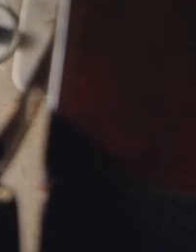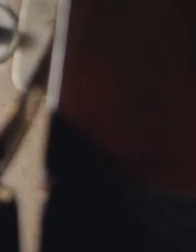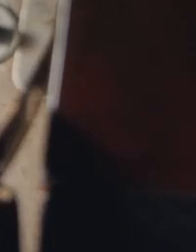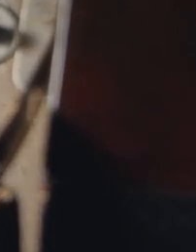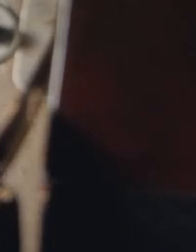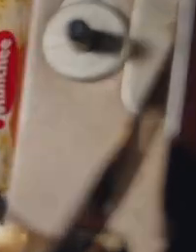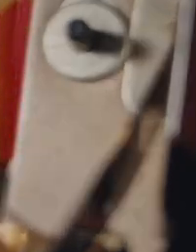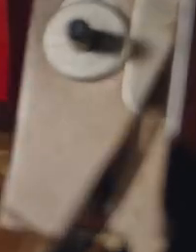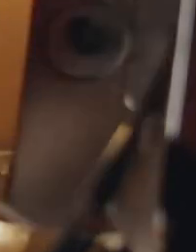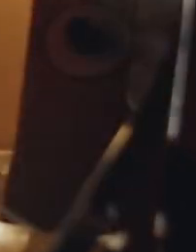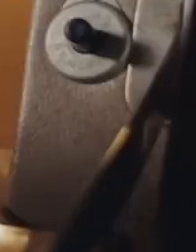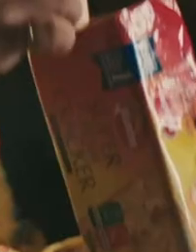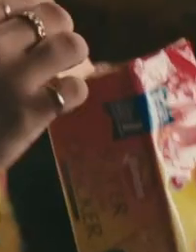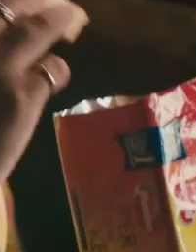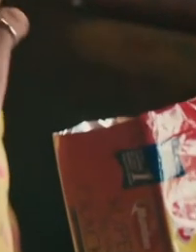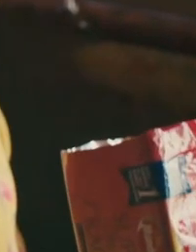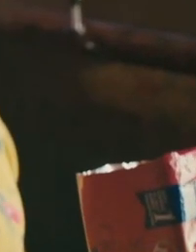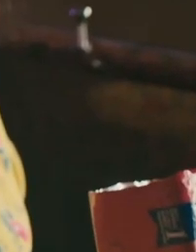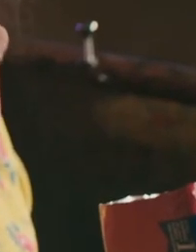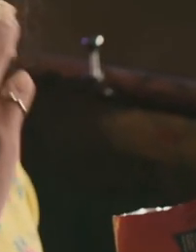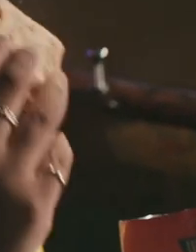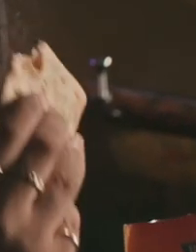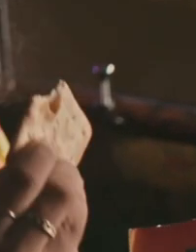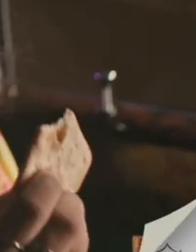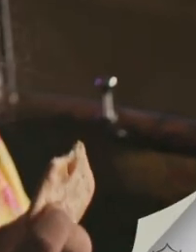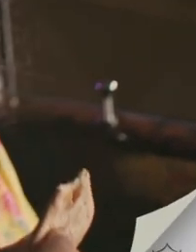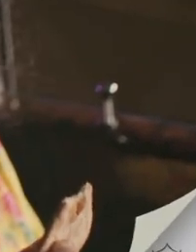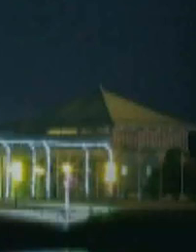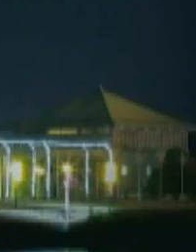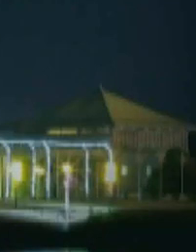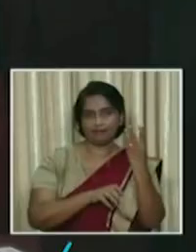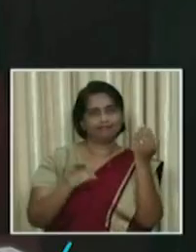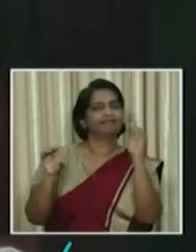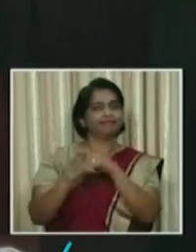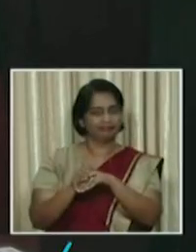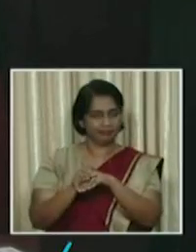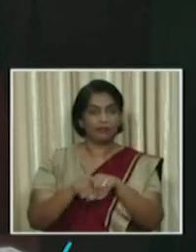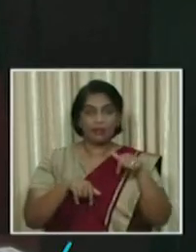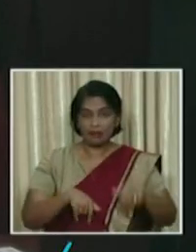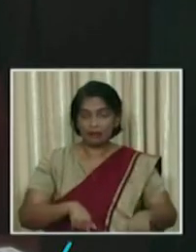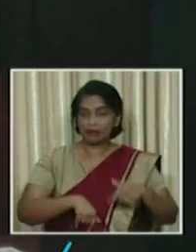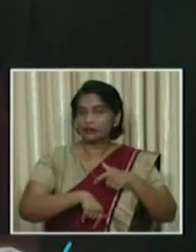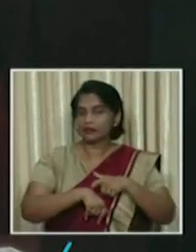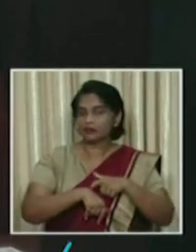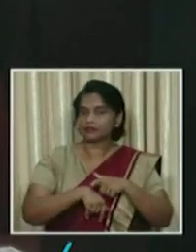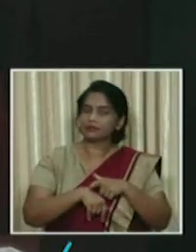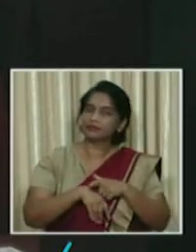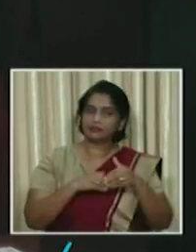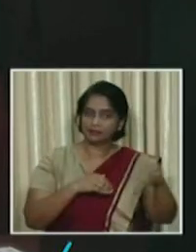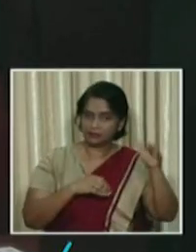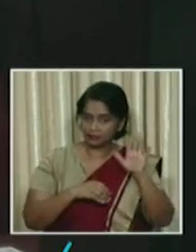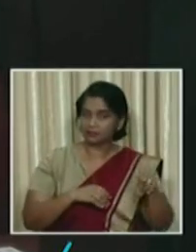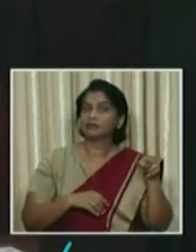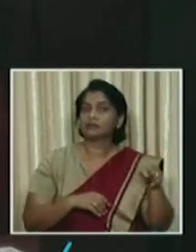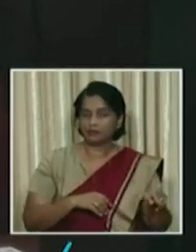පොඩි බඩගින්න ඔබටත් සද්ද දානවා නම් සද්ද වහන්න මංචි සුපර් ක්‍රීම් ක්‍රැකර්. මේ මොහොත වෙනකන් මේ ඩෙන්ගු මර්ධන ව්‍යාපාරයේ